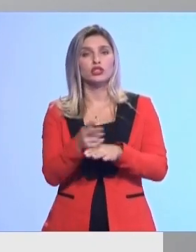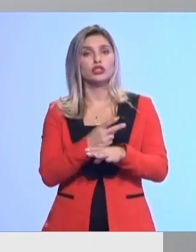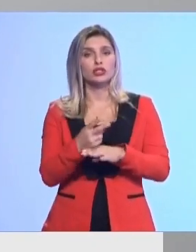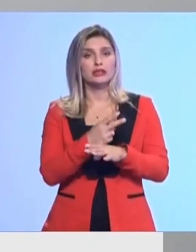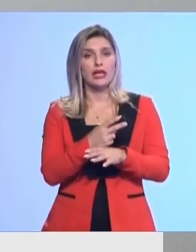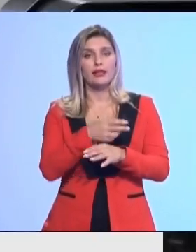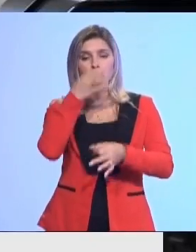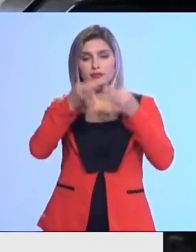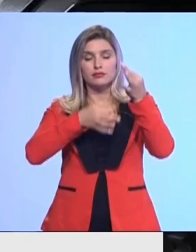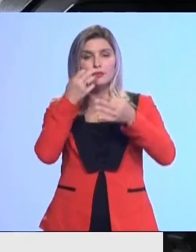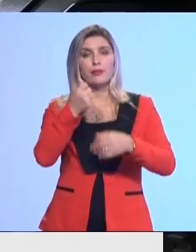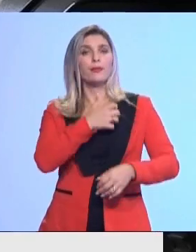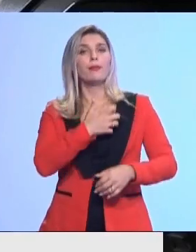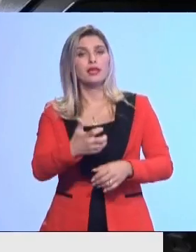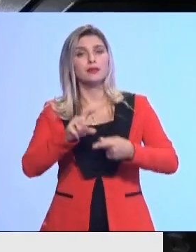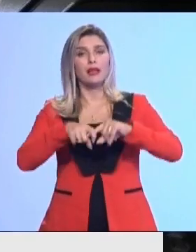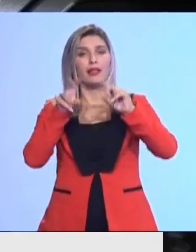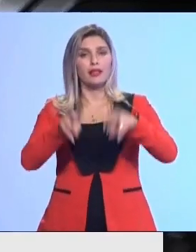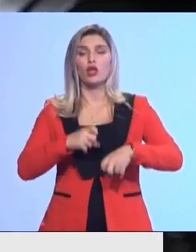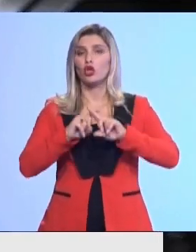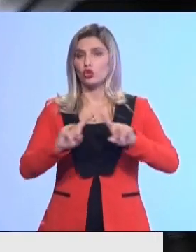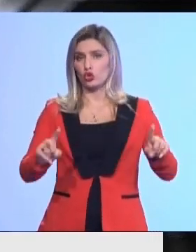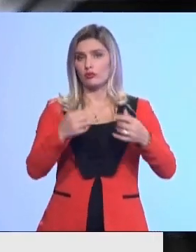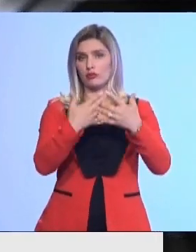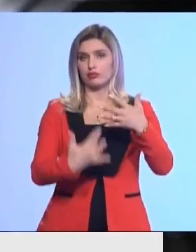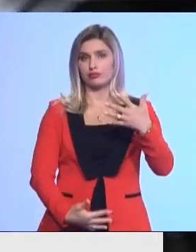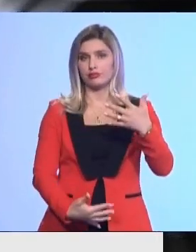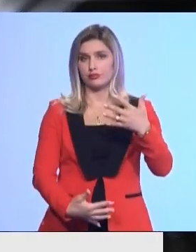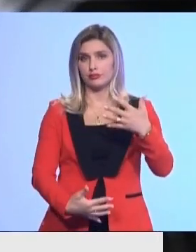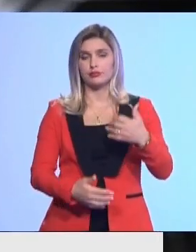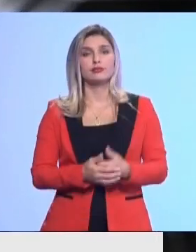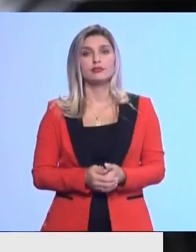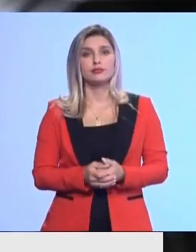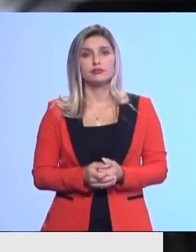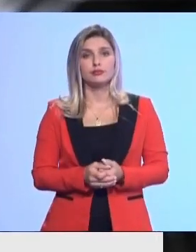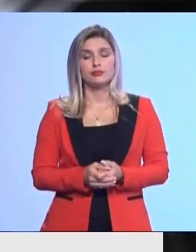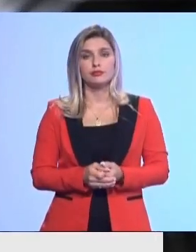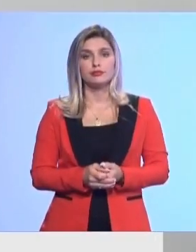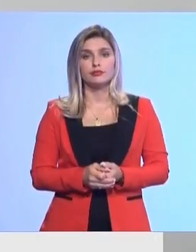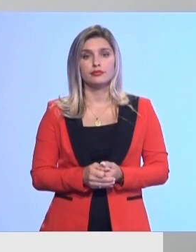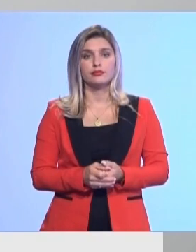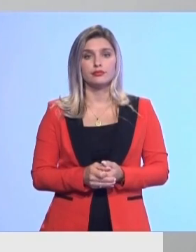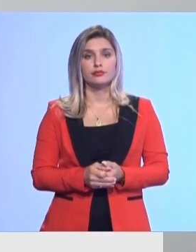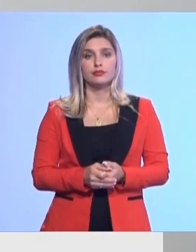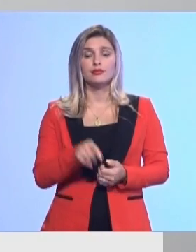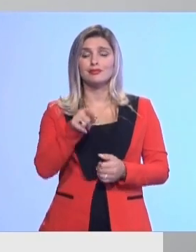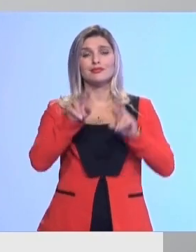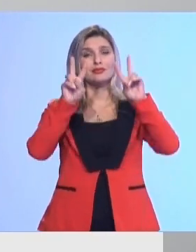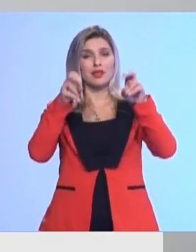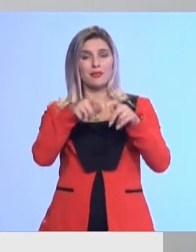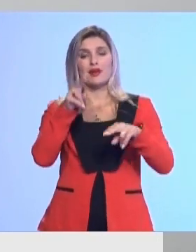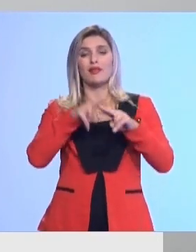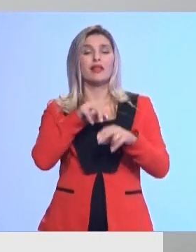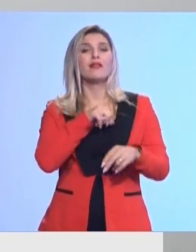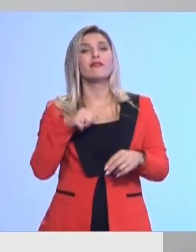për verifikimin dhe konfiskimin e pasurisë pajustifikueshme të zyrtarëve politik. Tek çështja e vettingut, qeveria